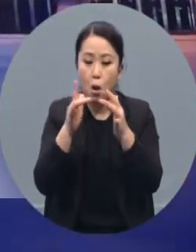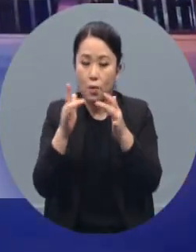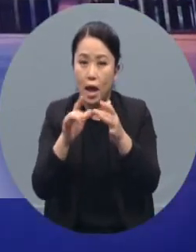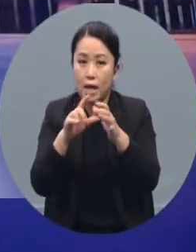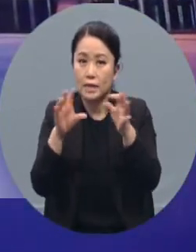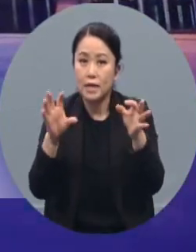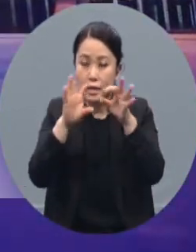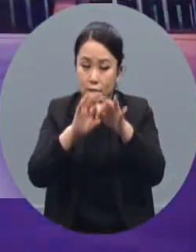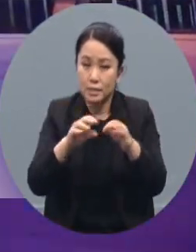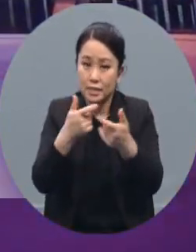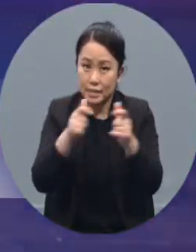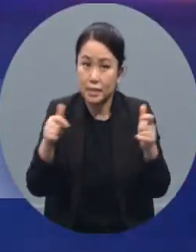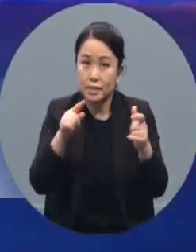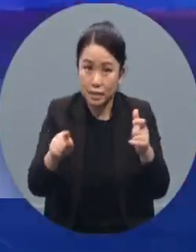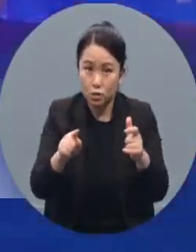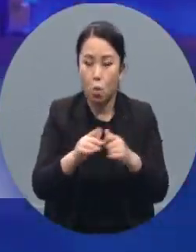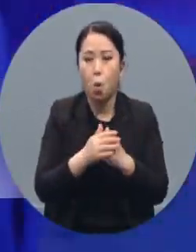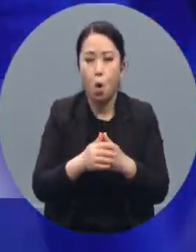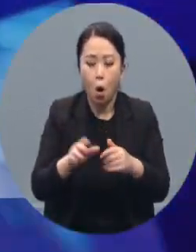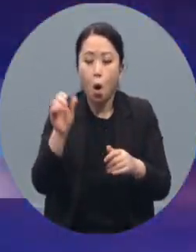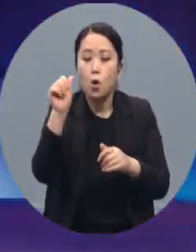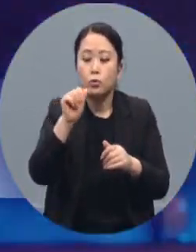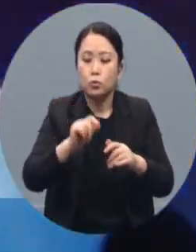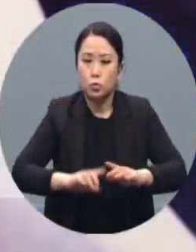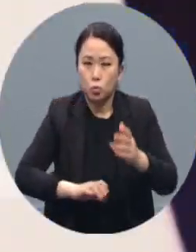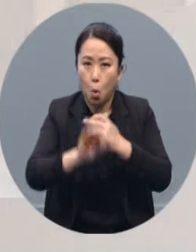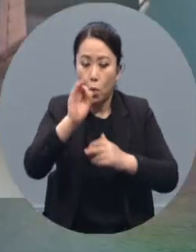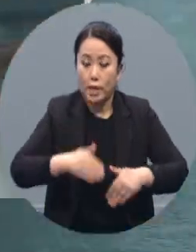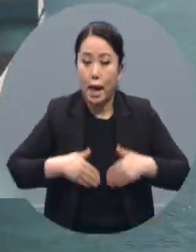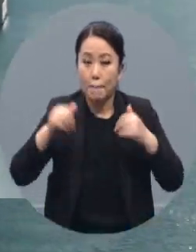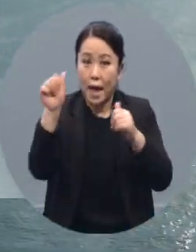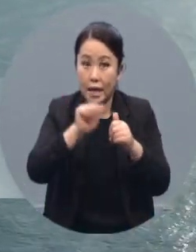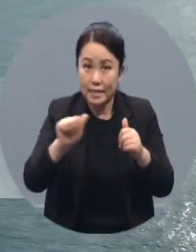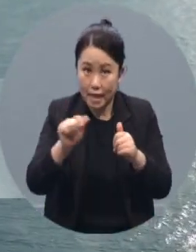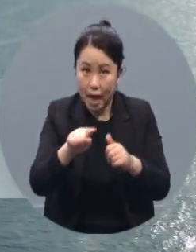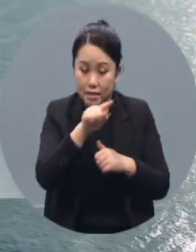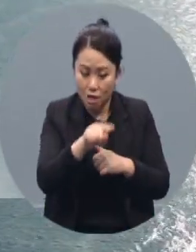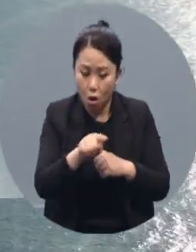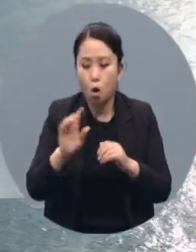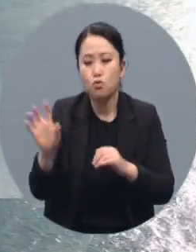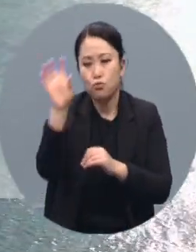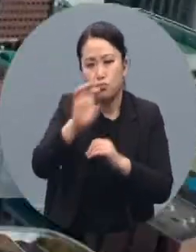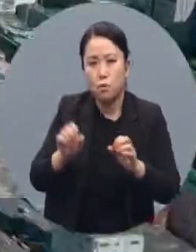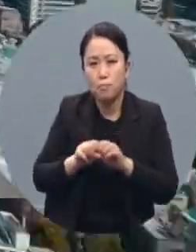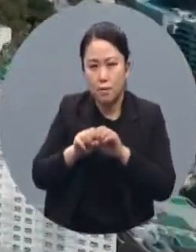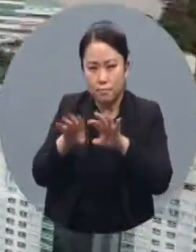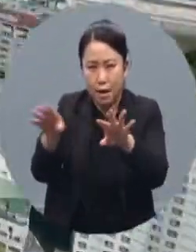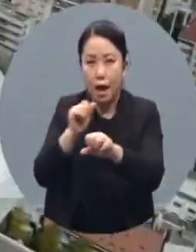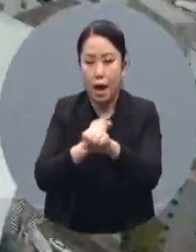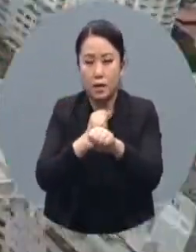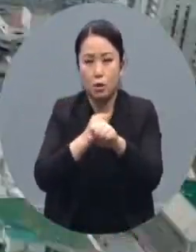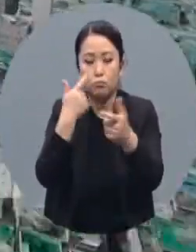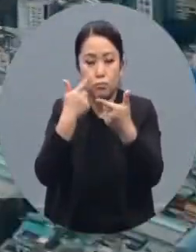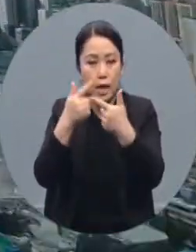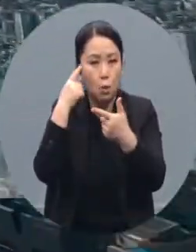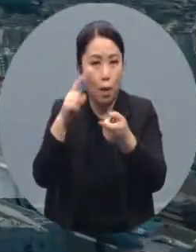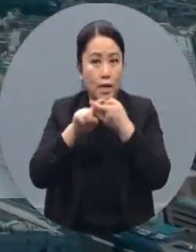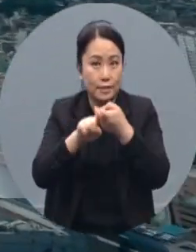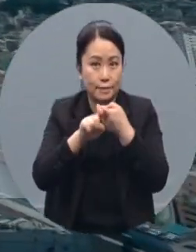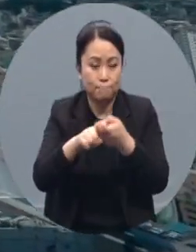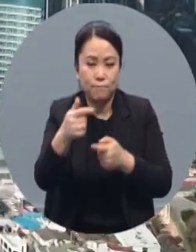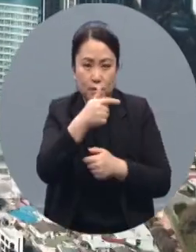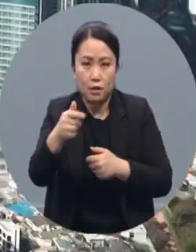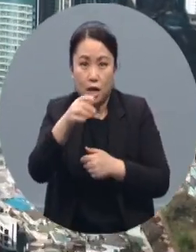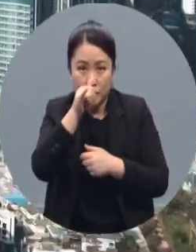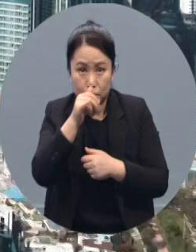동남아 중심에서 유럽 등으로 확장해 부산의 매력을 알리고 있습니다. 대외적인 호감도가 상승하면서 일본인이 가장 가고